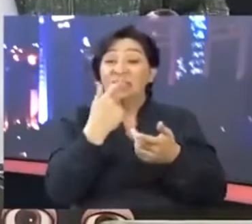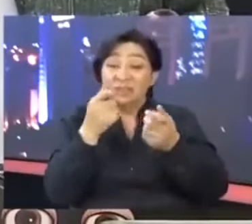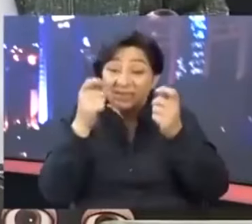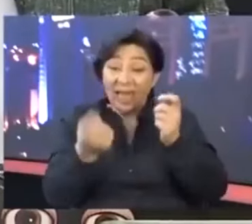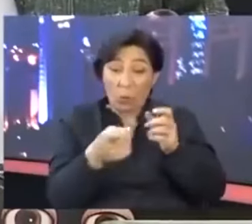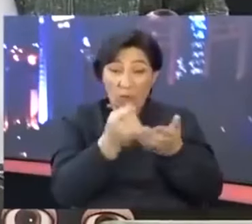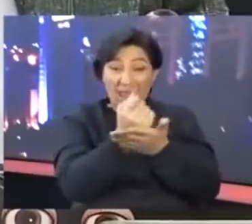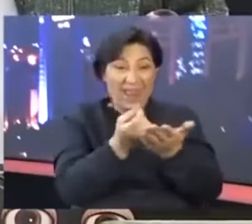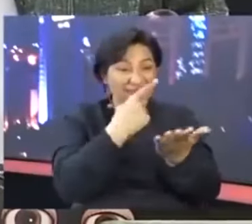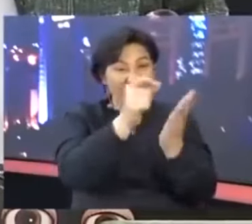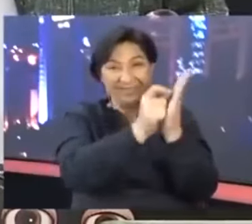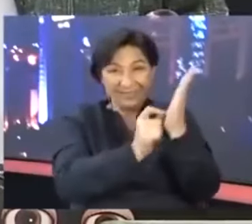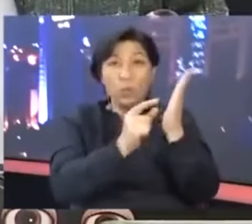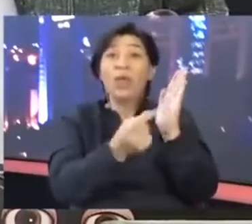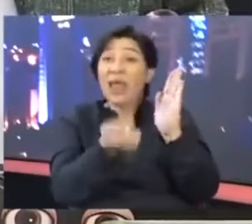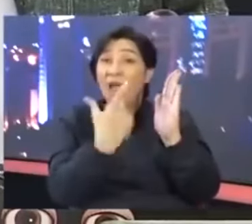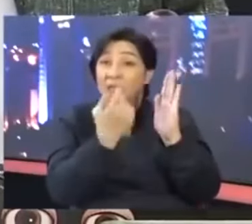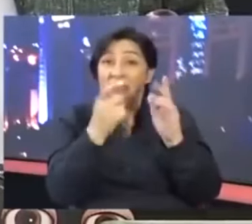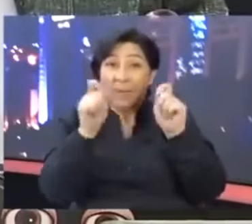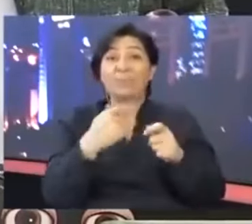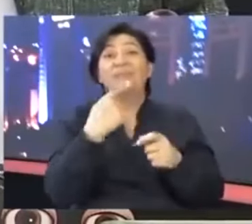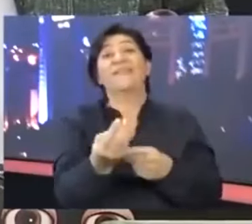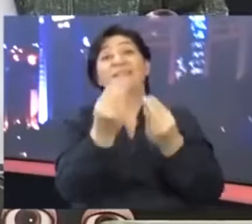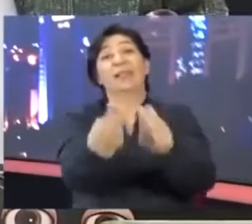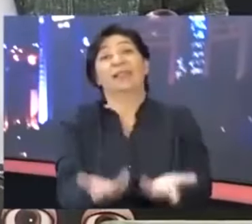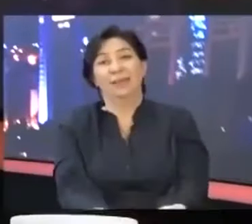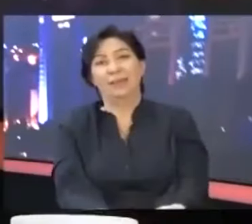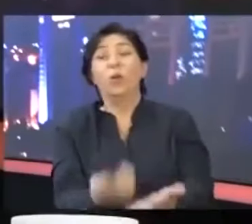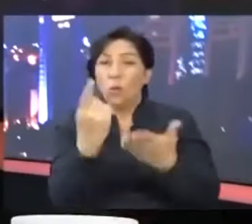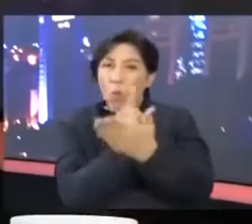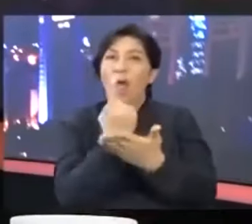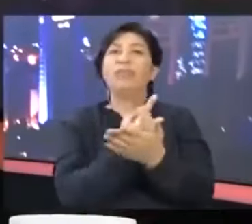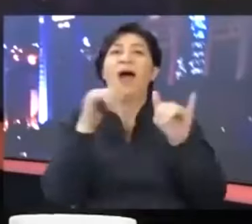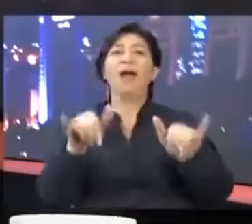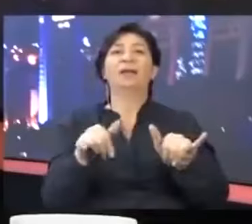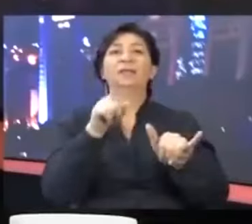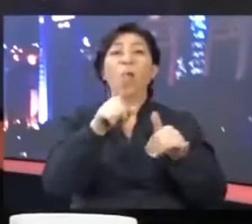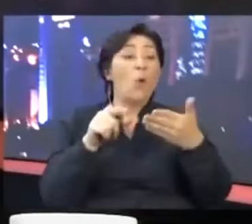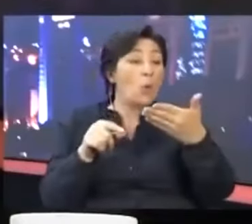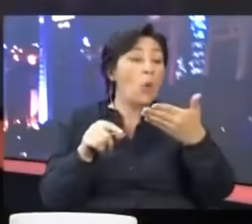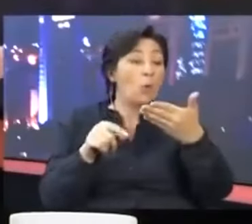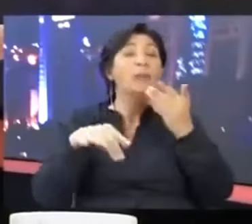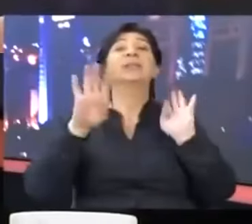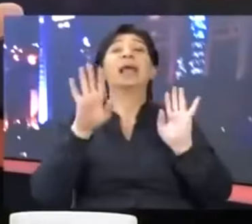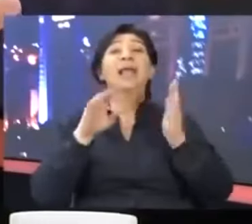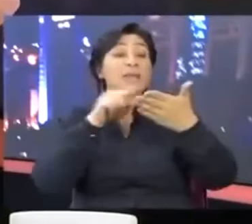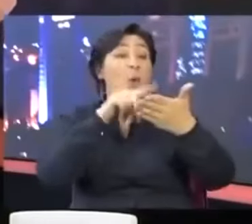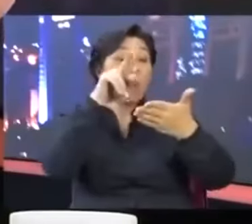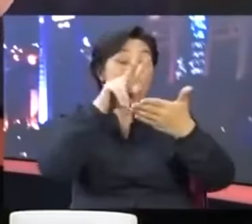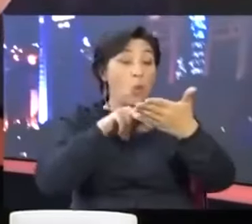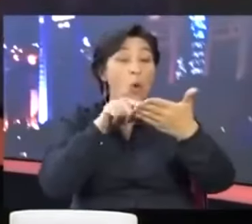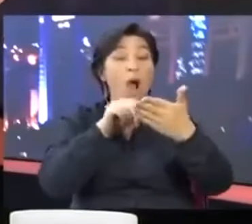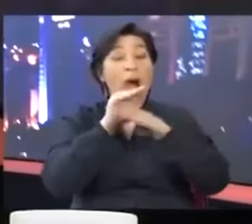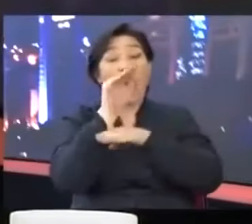gönderildi Kur'an'da uygulansın diye gönderilmiş bir reçete sen onu üflersen değil uygularsan o senin hayatına